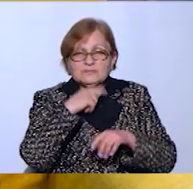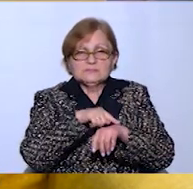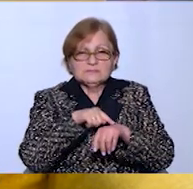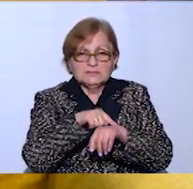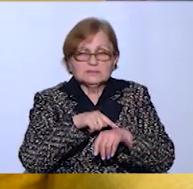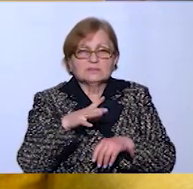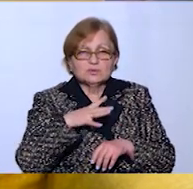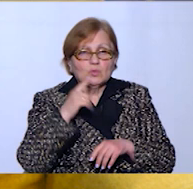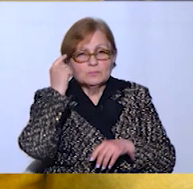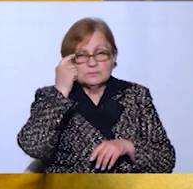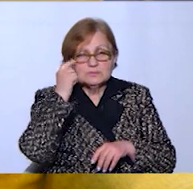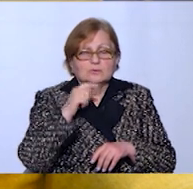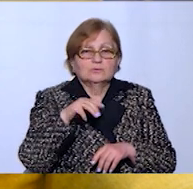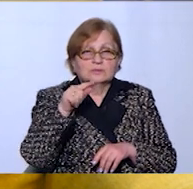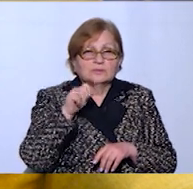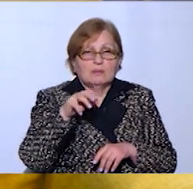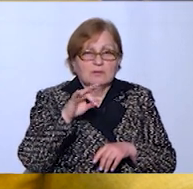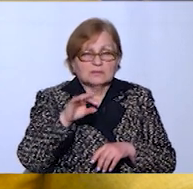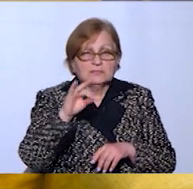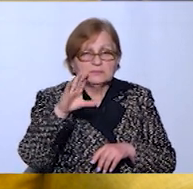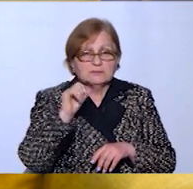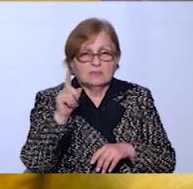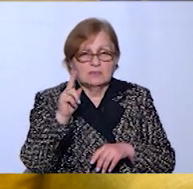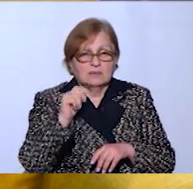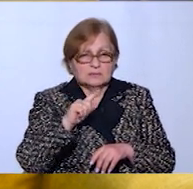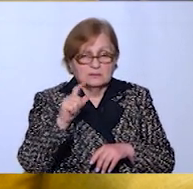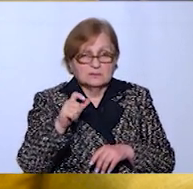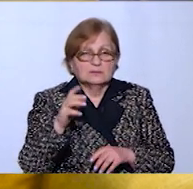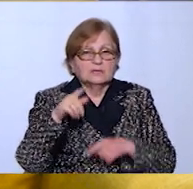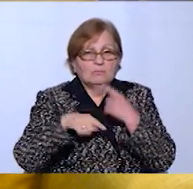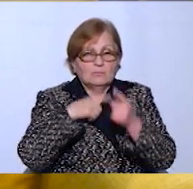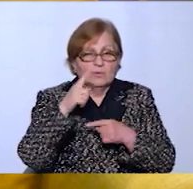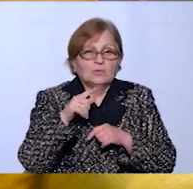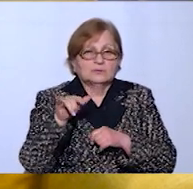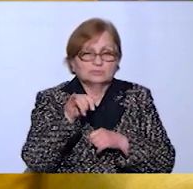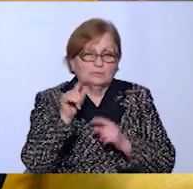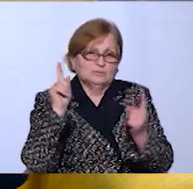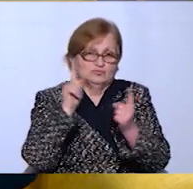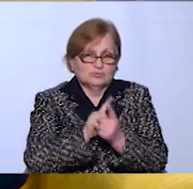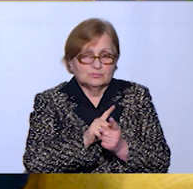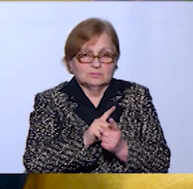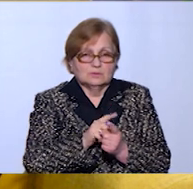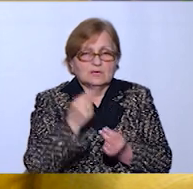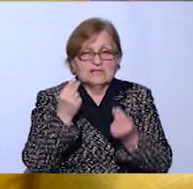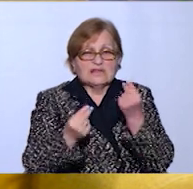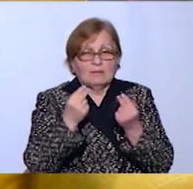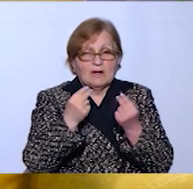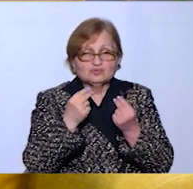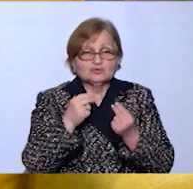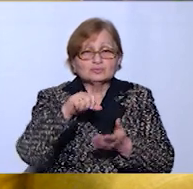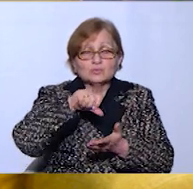თამარ ისაკაძე, ერთმანეთს შევხვდებით უკვე მომდევნო შაბათს 13 საათზე და შემდეგი გადაცემის მთავარი თემა იქნება თამაშის როლი